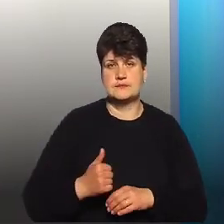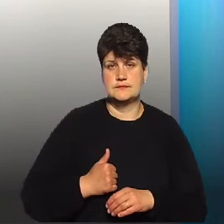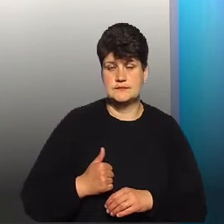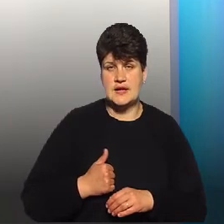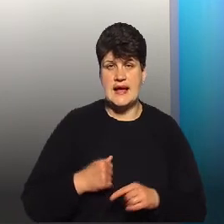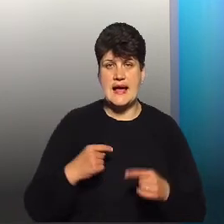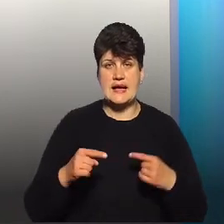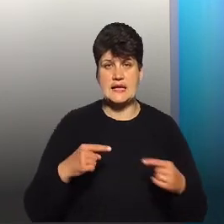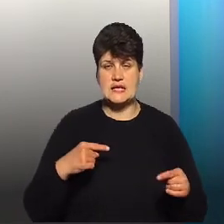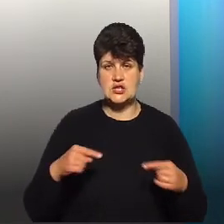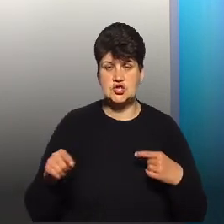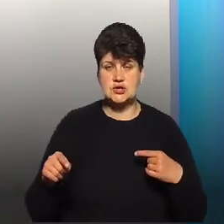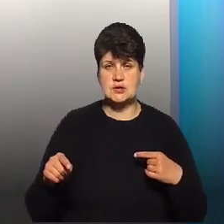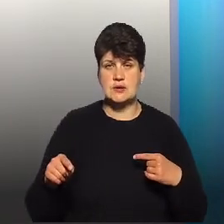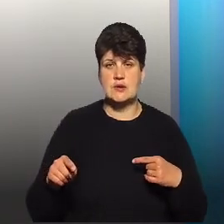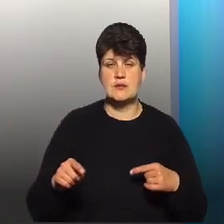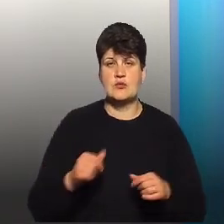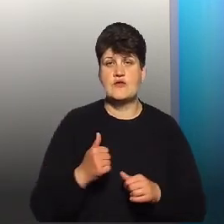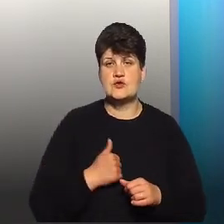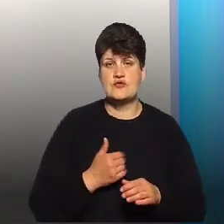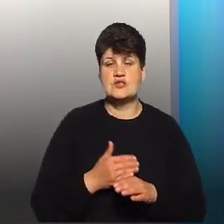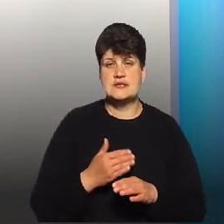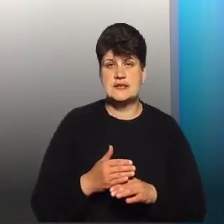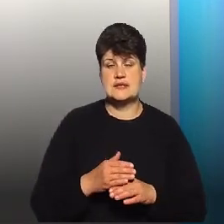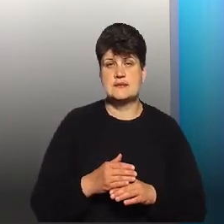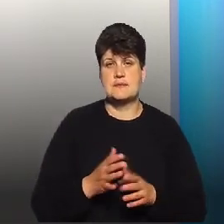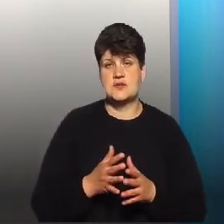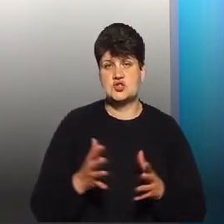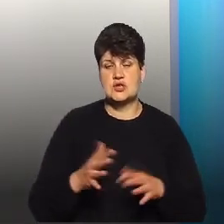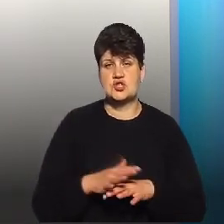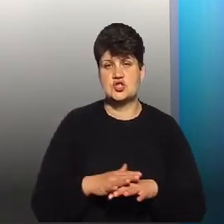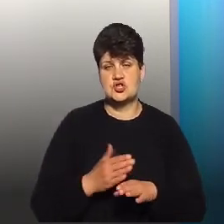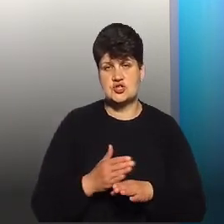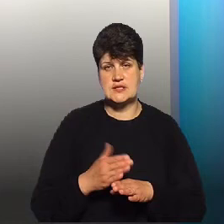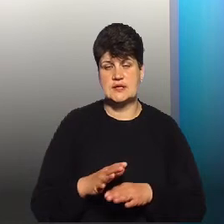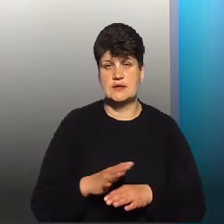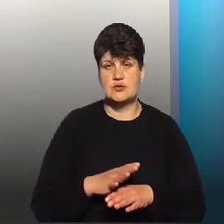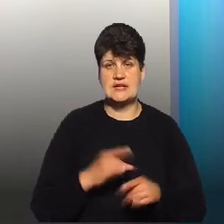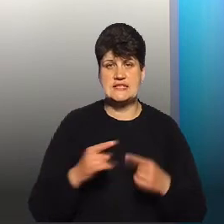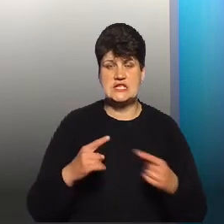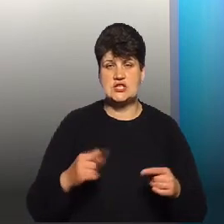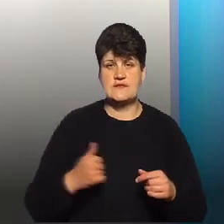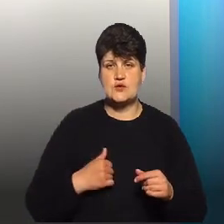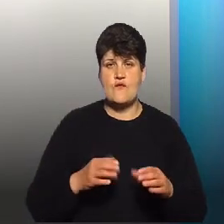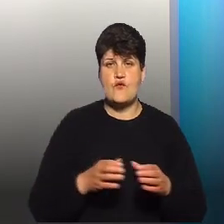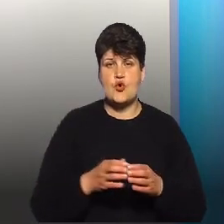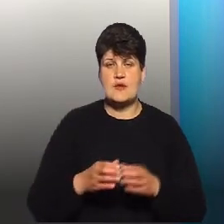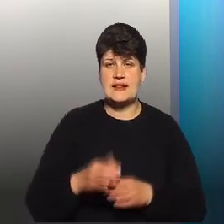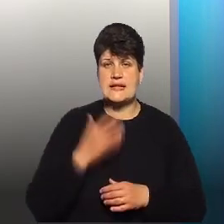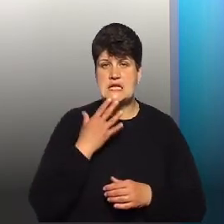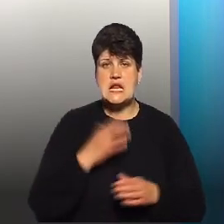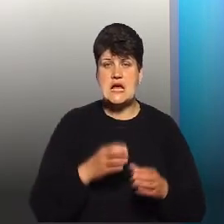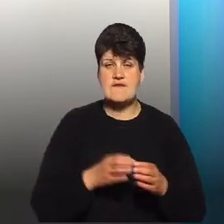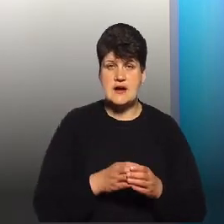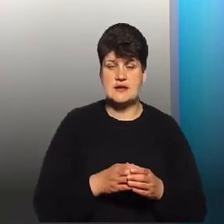по цим військовим частинам, що я сказав, основна маса зараз йшла із інших військових формувань, це Національна гвардія, які, в